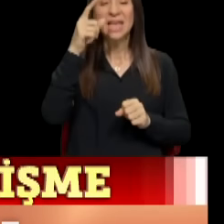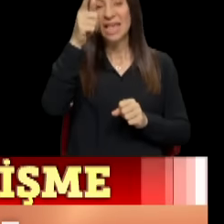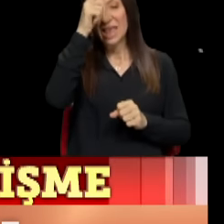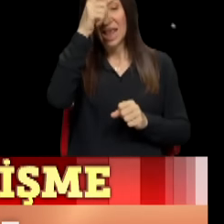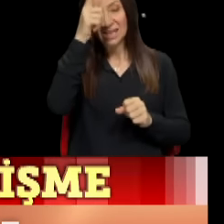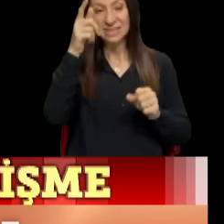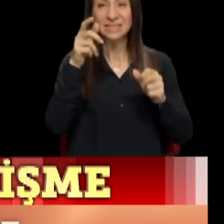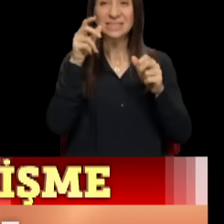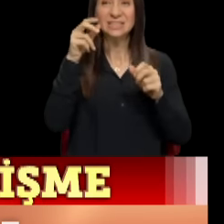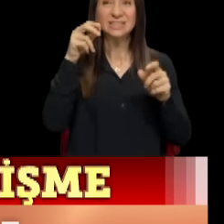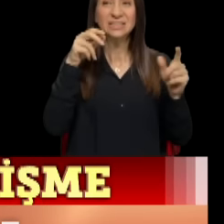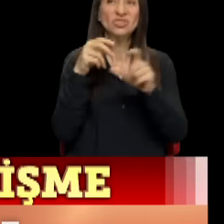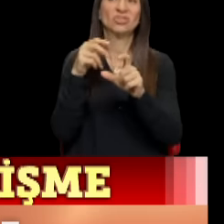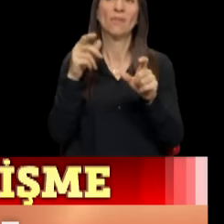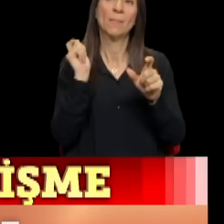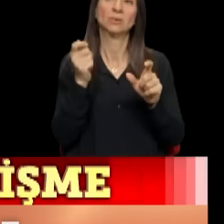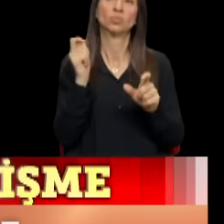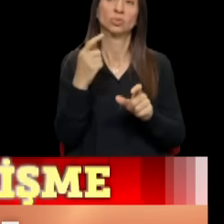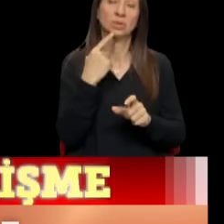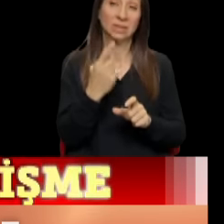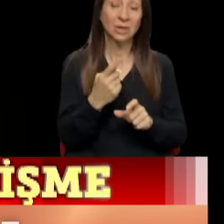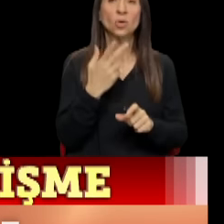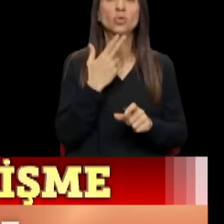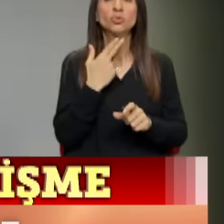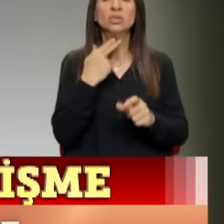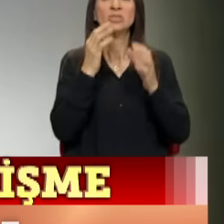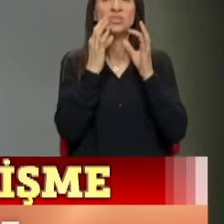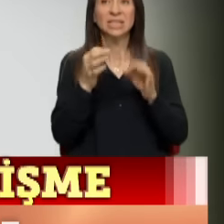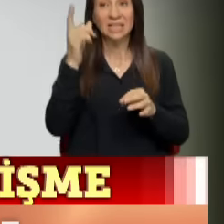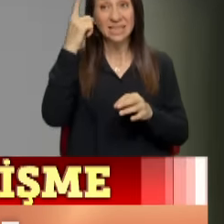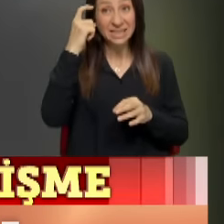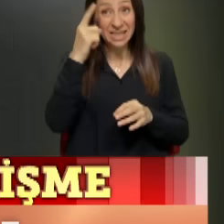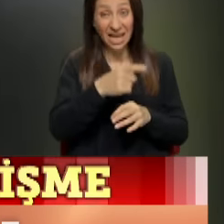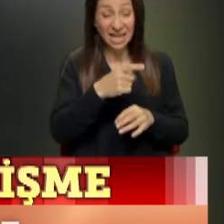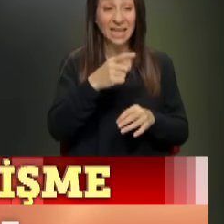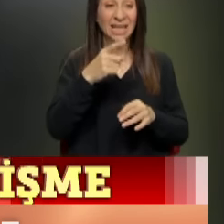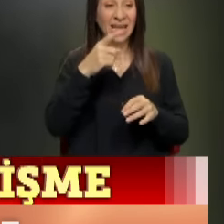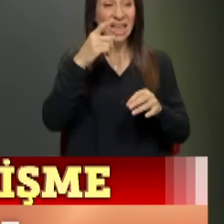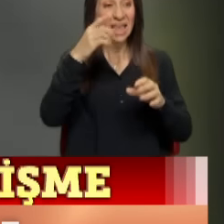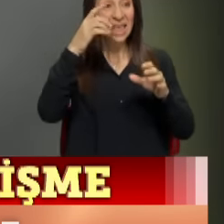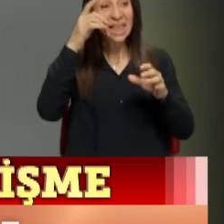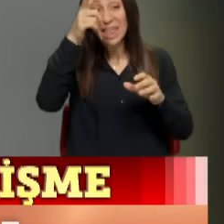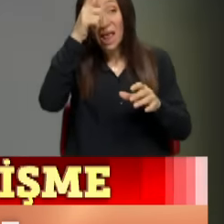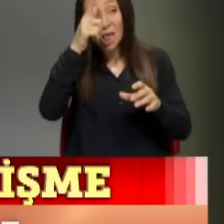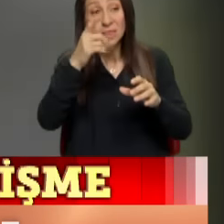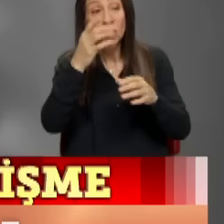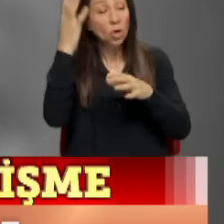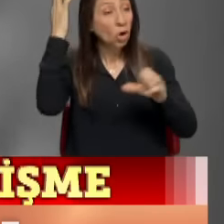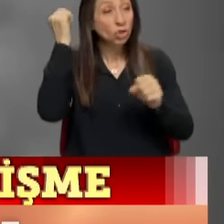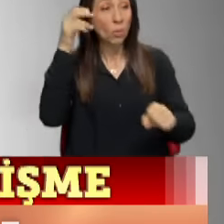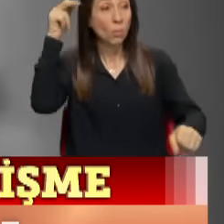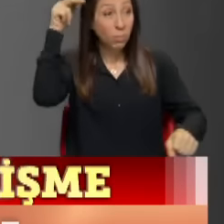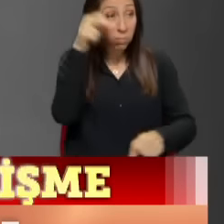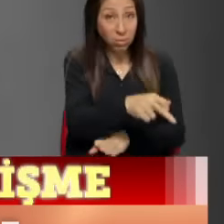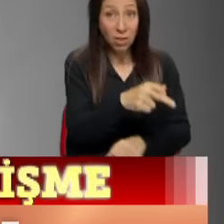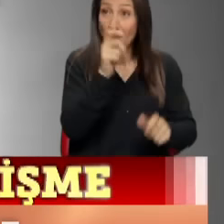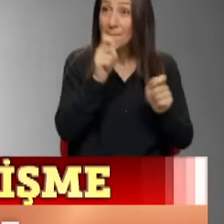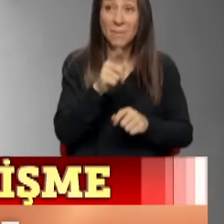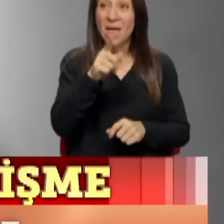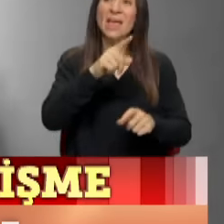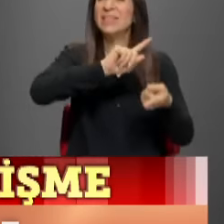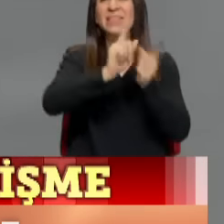saldırısının karşılıksız kalmaması gerektiğini savundu. Rusya ve Çin, İsrail'in İran elçiliğini vurmasını hatırlattı. Eğer bir Batı ülkesine ait